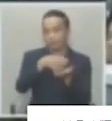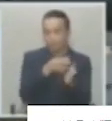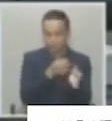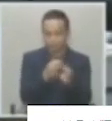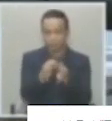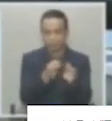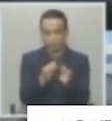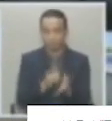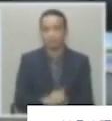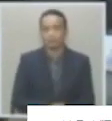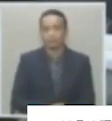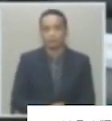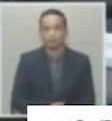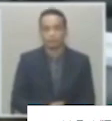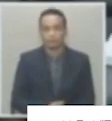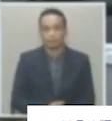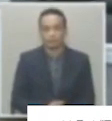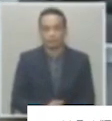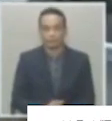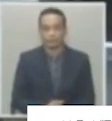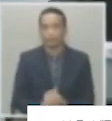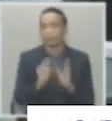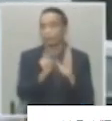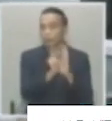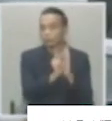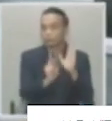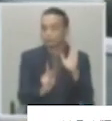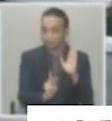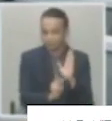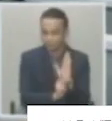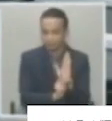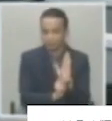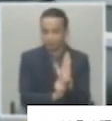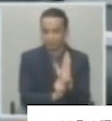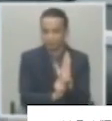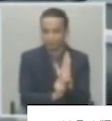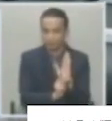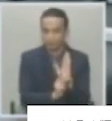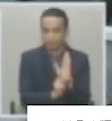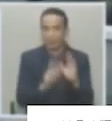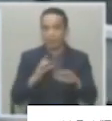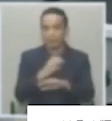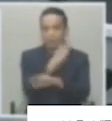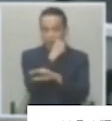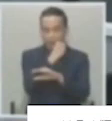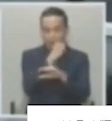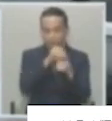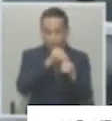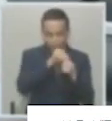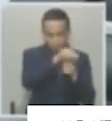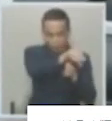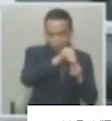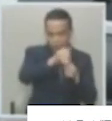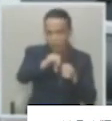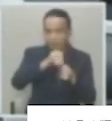านกฎหมาย ระจายอำนาจท่านเฉพาะหม